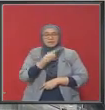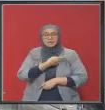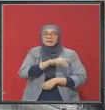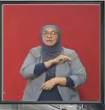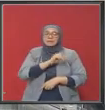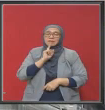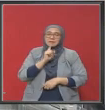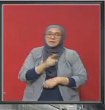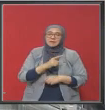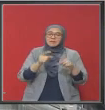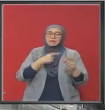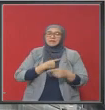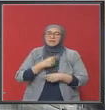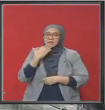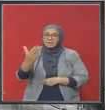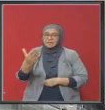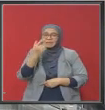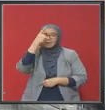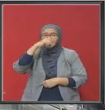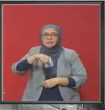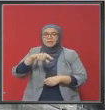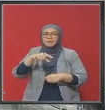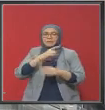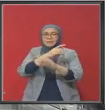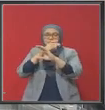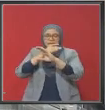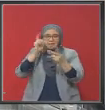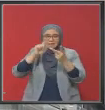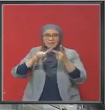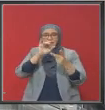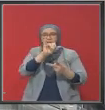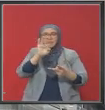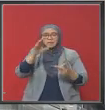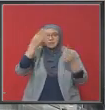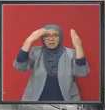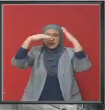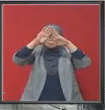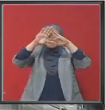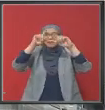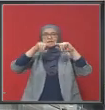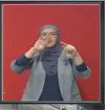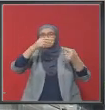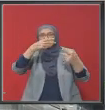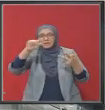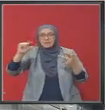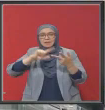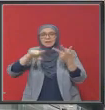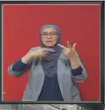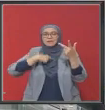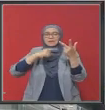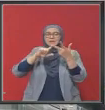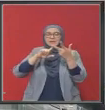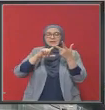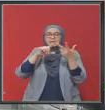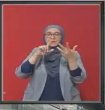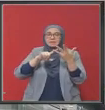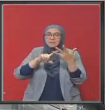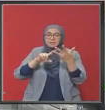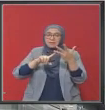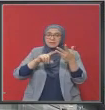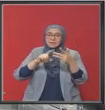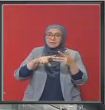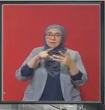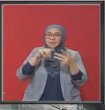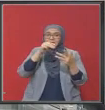keprihatinan yang ditunjukkan oleh yang rumah petani yang bermacam-macam yang bromed qualifying rumahmu ada yang berumah tangga